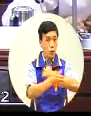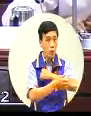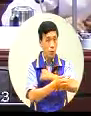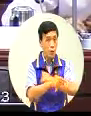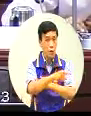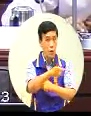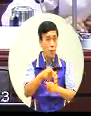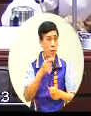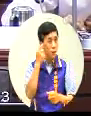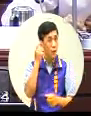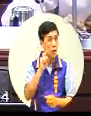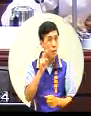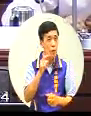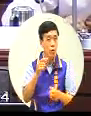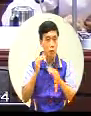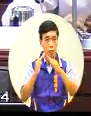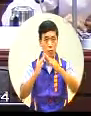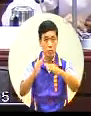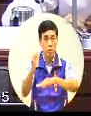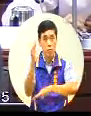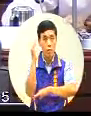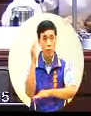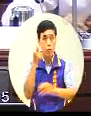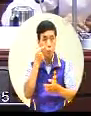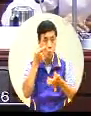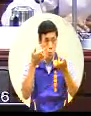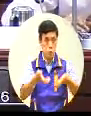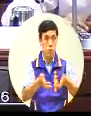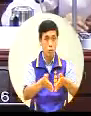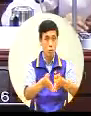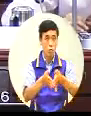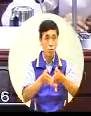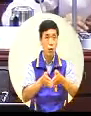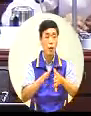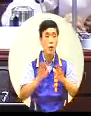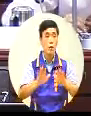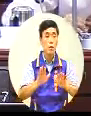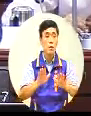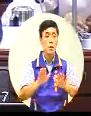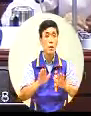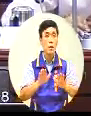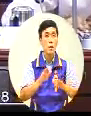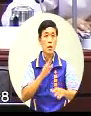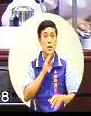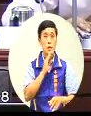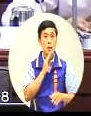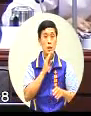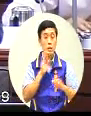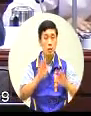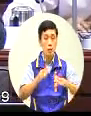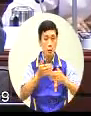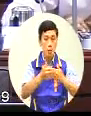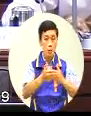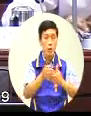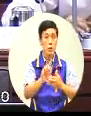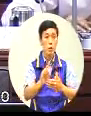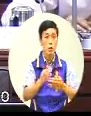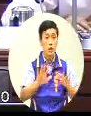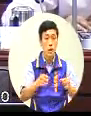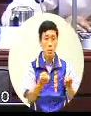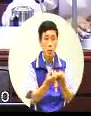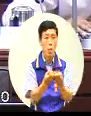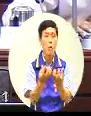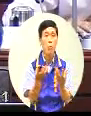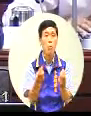政府要非常的重视，但是今天是在一个现阶段没发生事